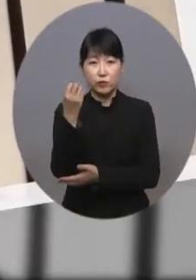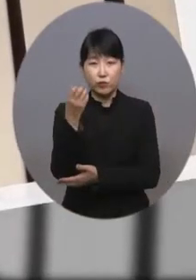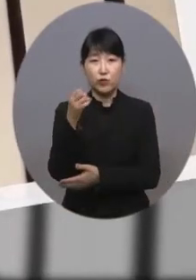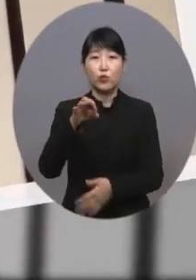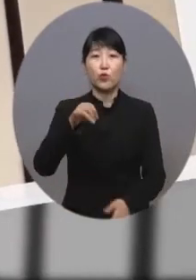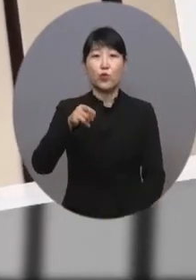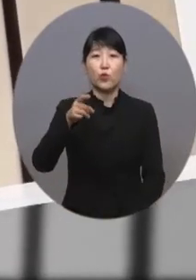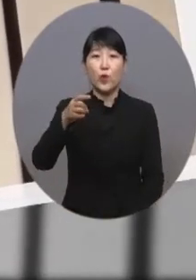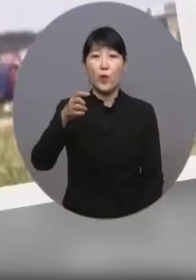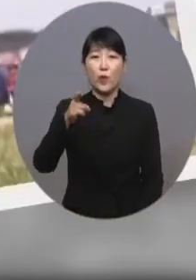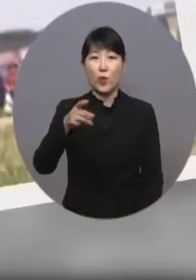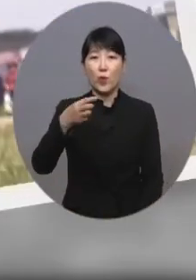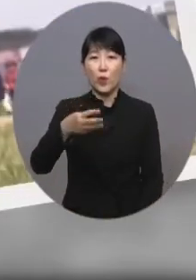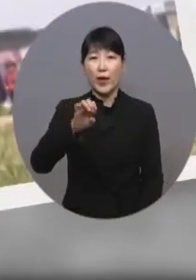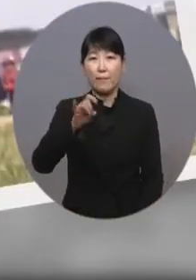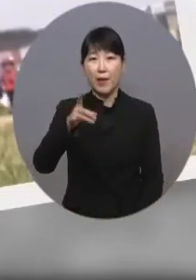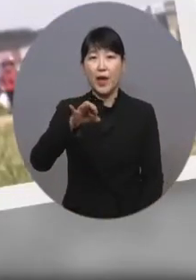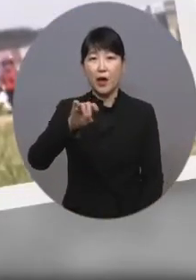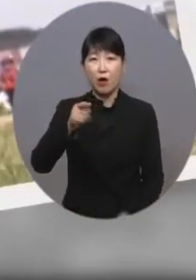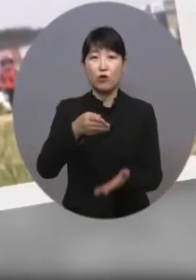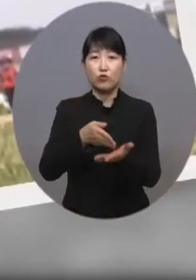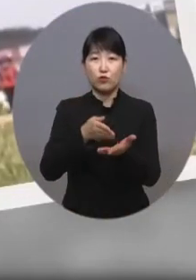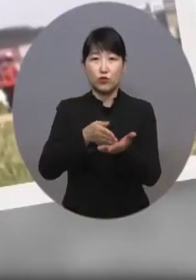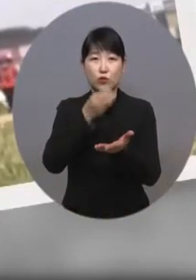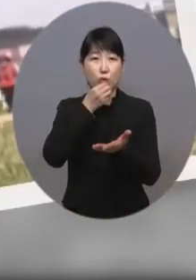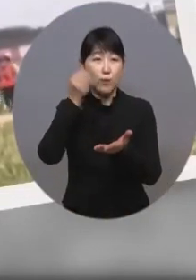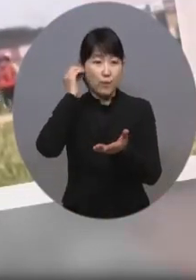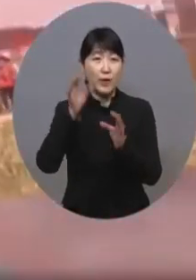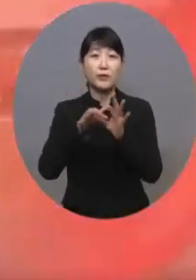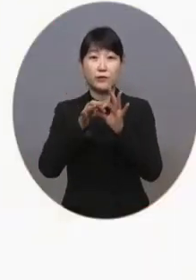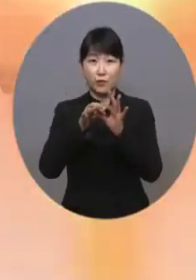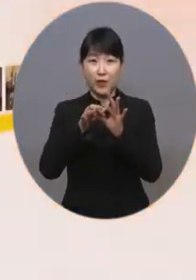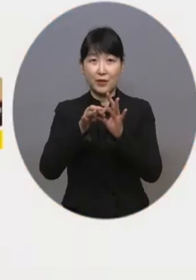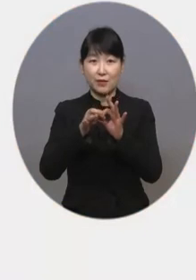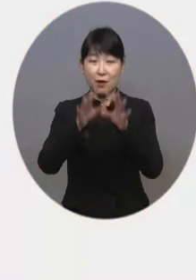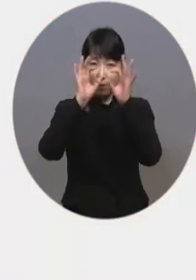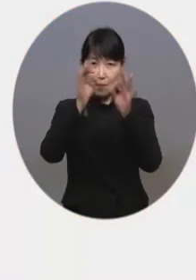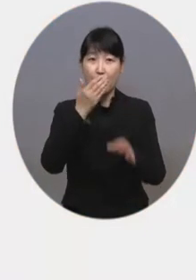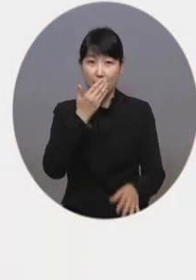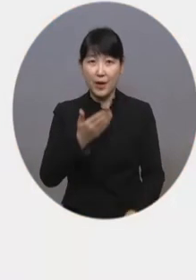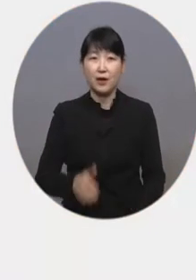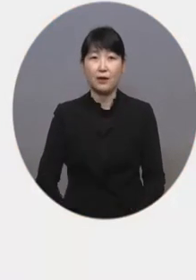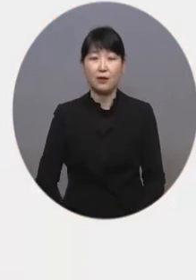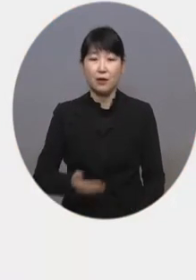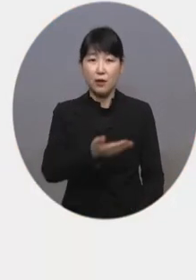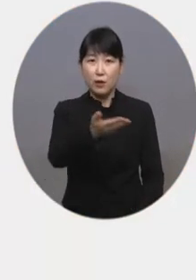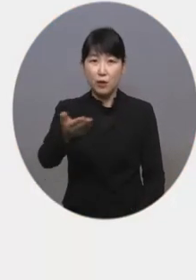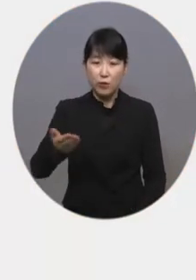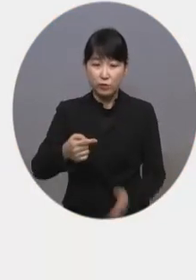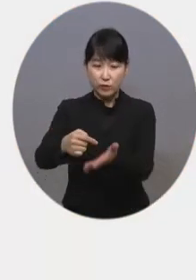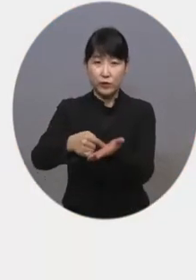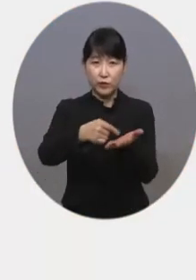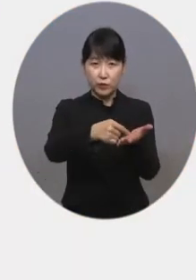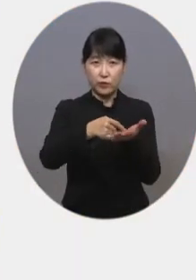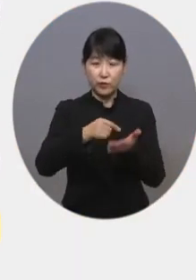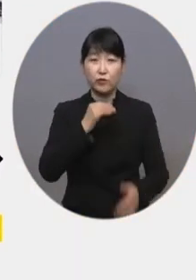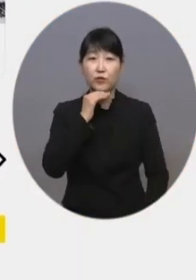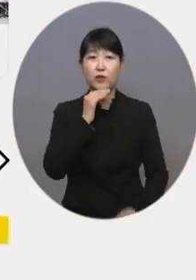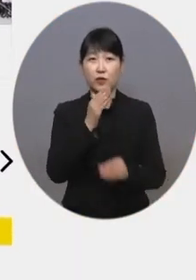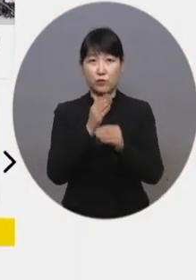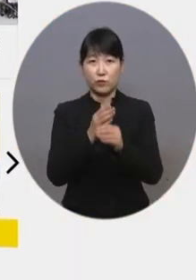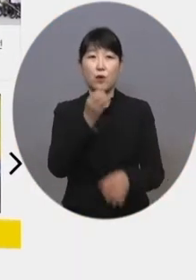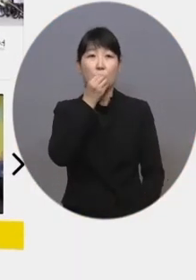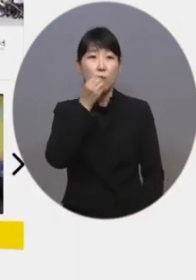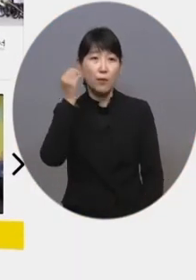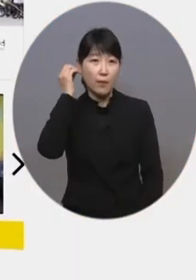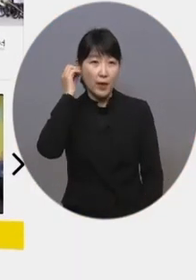웰페어뉴스 홈페이지를 통해 보다 다양한 소식을 접할 수 있습니다. 시청자 여러분의 제보를 기다립니다. 웰페어뉴스